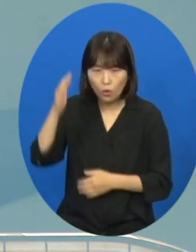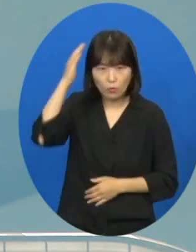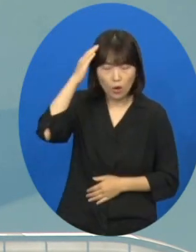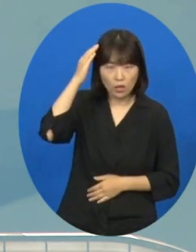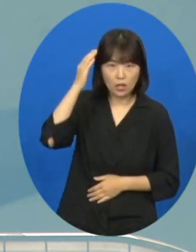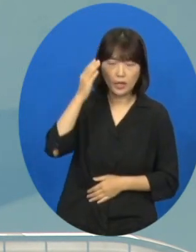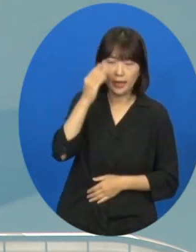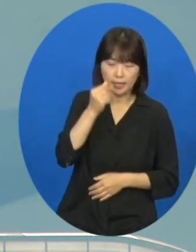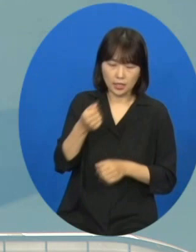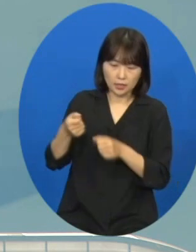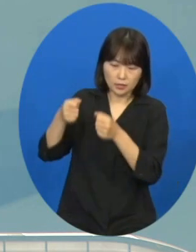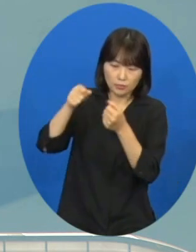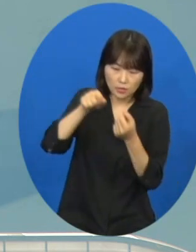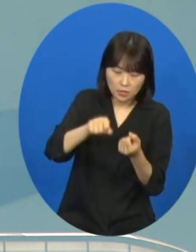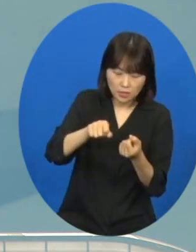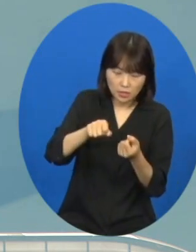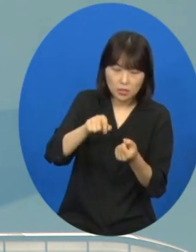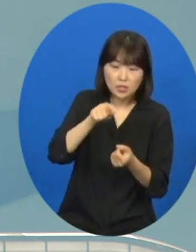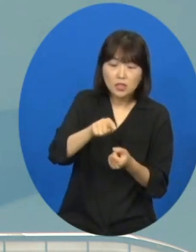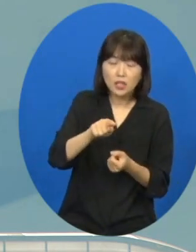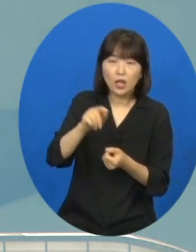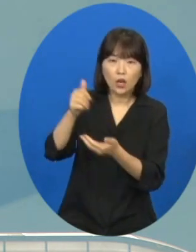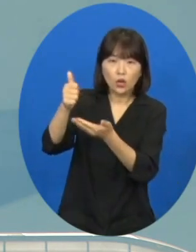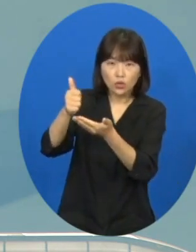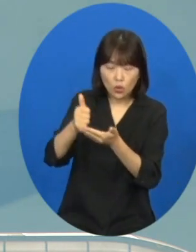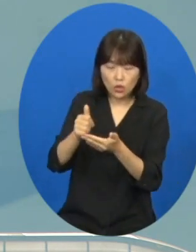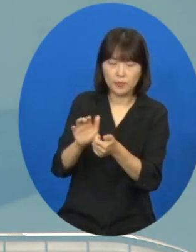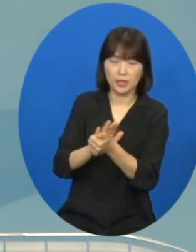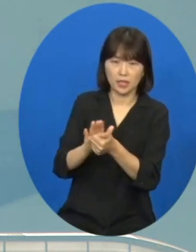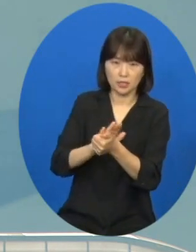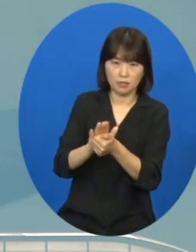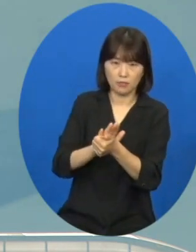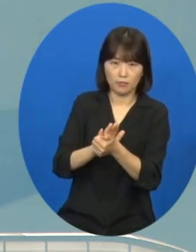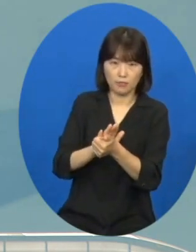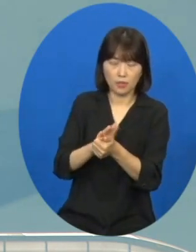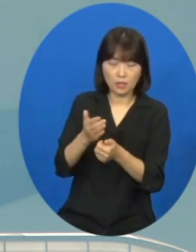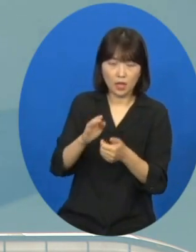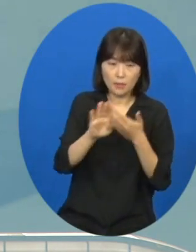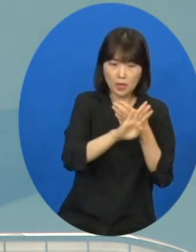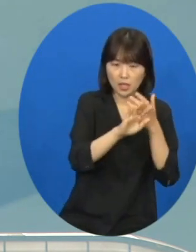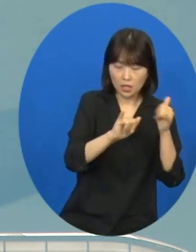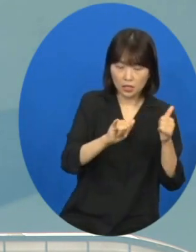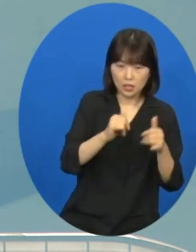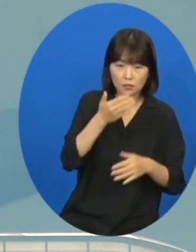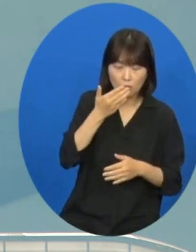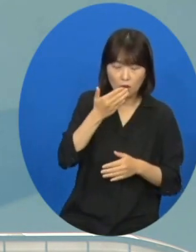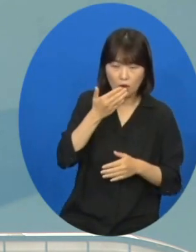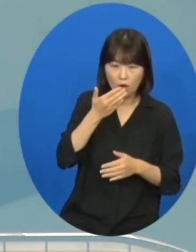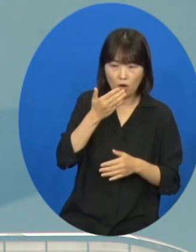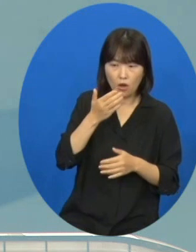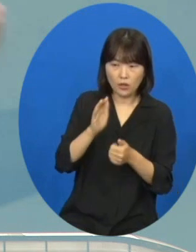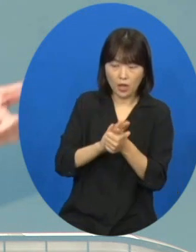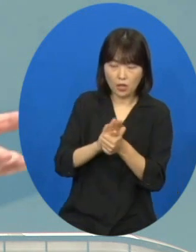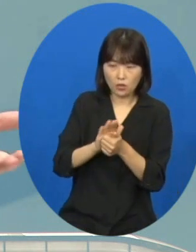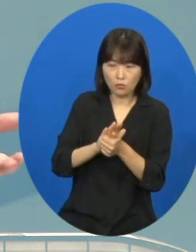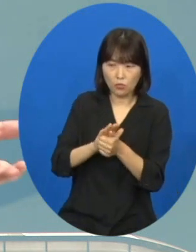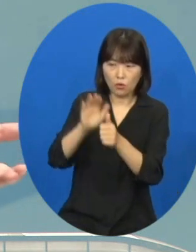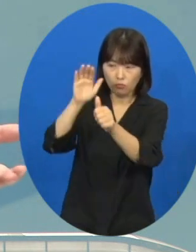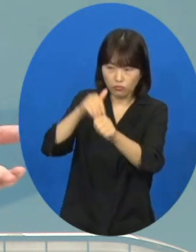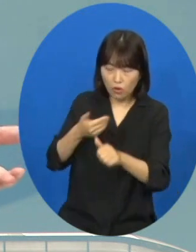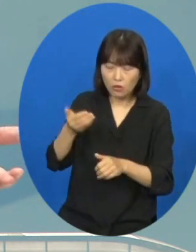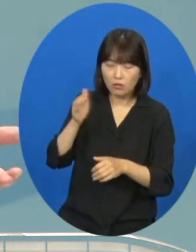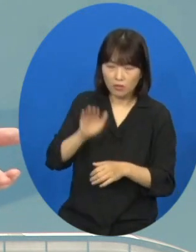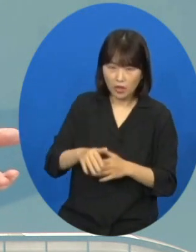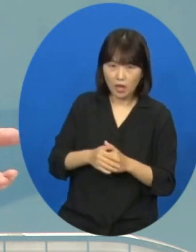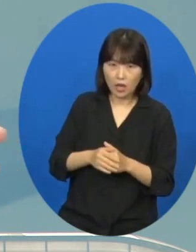발라드리고 그게 이제 손님에 대한 대접인데 그 바리새인은 식사 대접하러 오라고 해놓고 발 씻을 물도